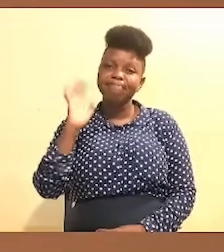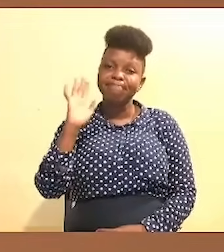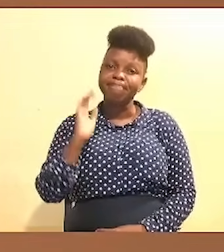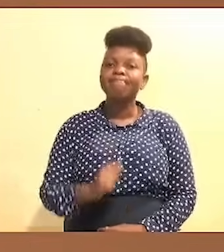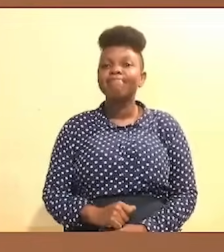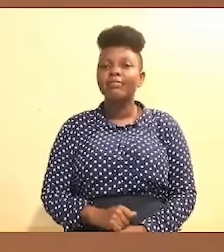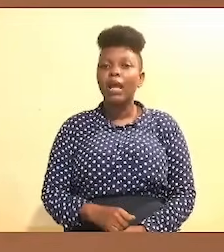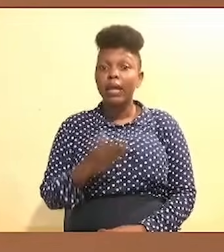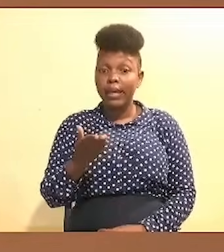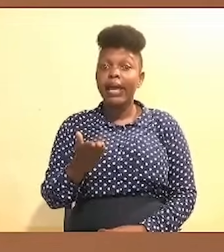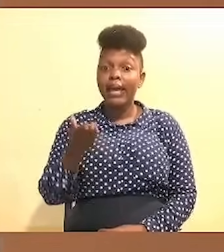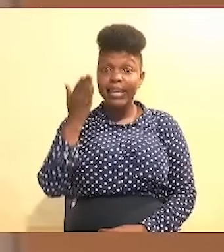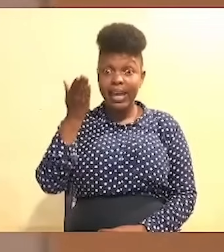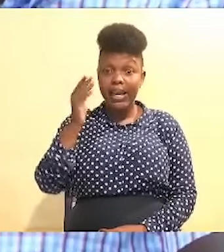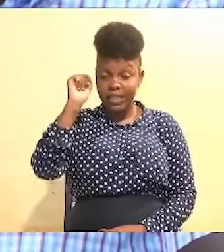Iye ndivyo alivyo hivyo.